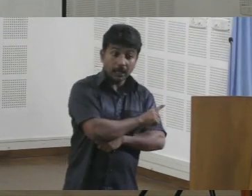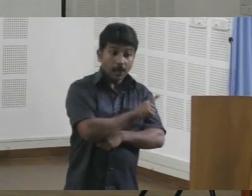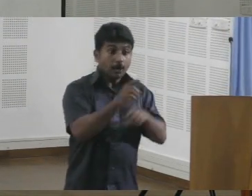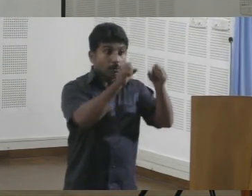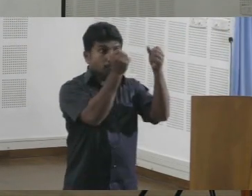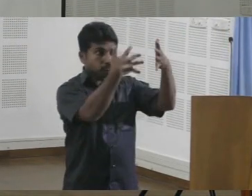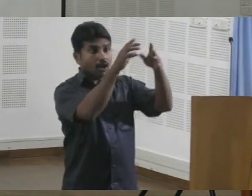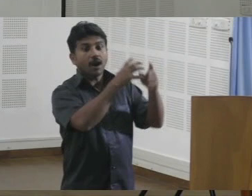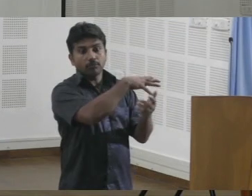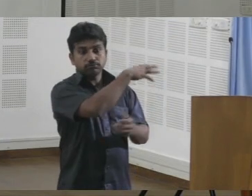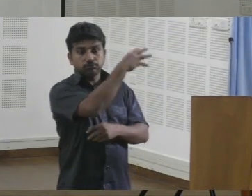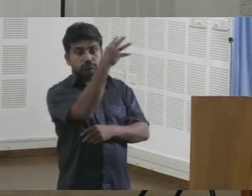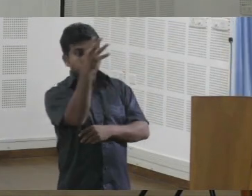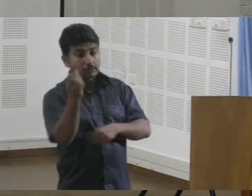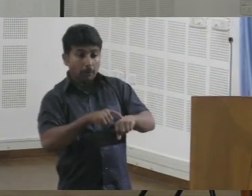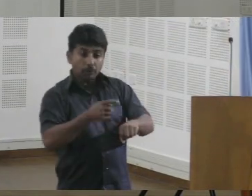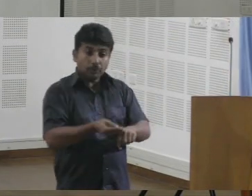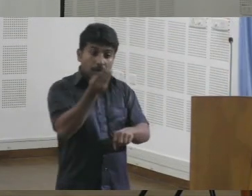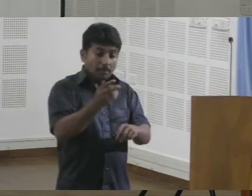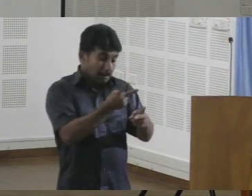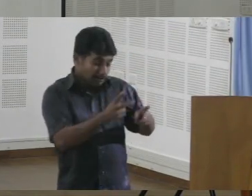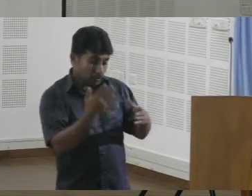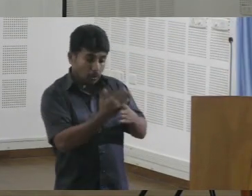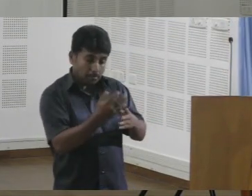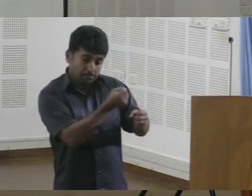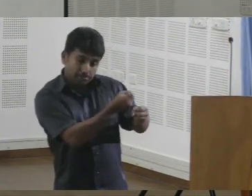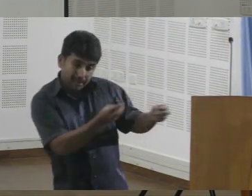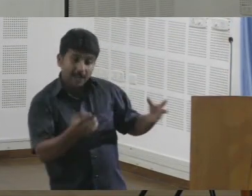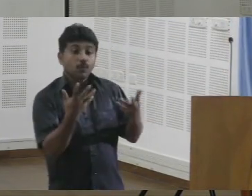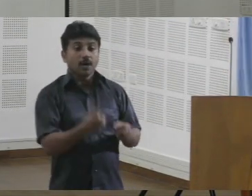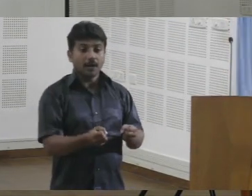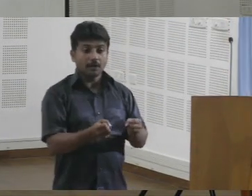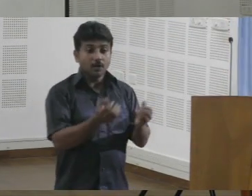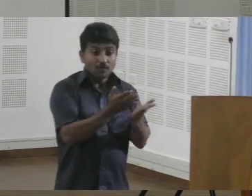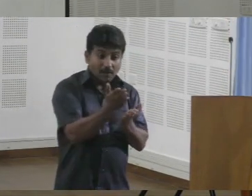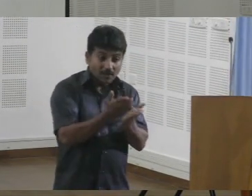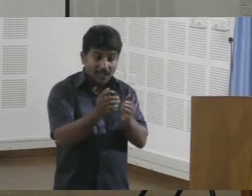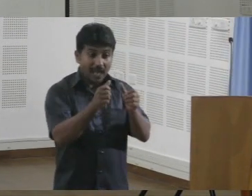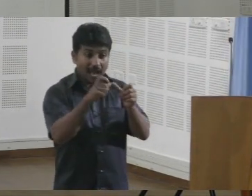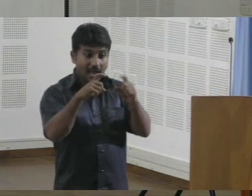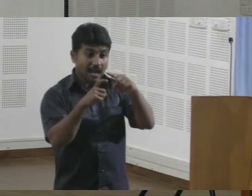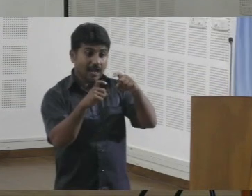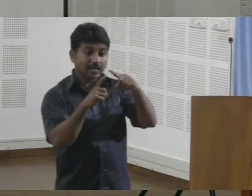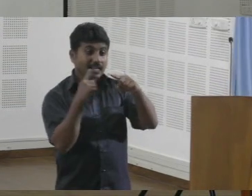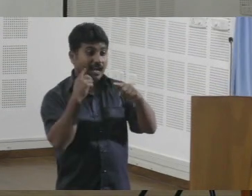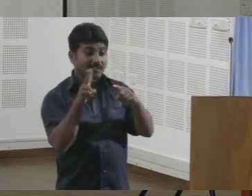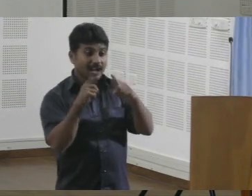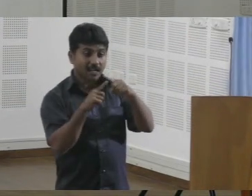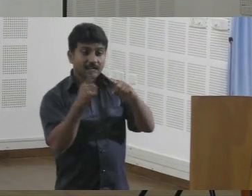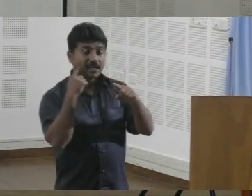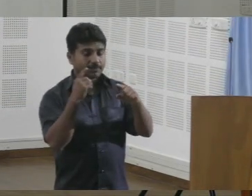ചെയ്യാൻ. അപ്പോൾ ഒത്തിരി കാര്യങ്ങൾ ഞങ്ങൾ ട്രൈ ചെയ്തു, ഒരുപാട് ആക്ടിവിറ്റീസ് ട്രൈ ചെയ്തു. അങ്ങനെ ഒരുപാട് ആക്ടിവിറ്റീസ്